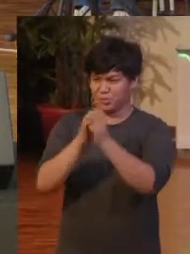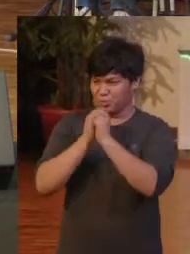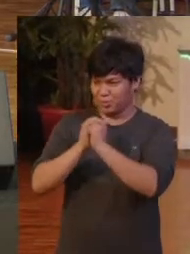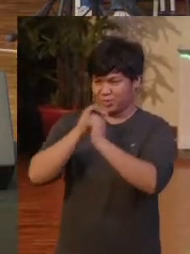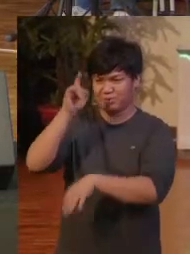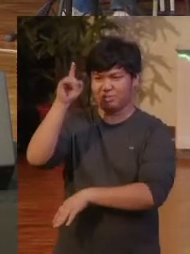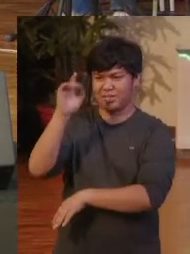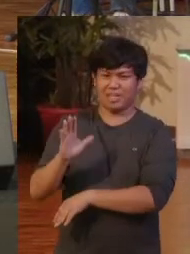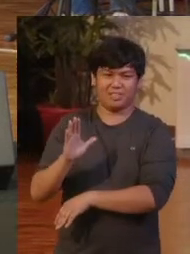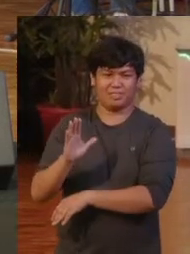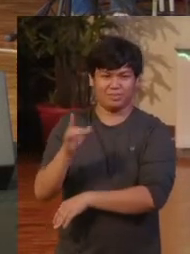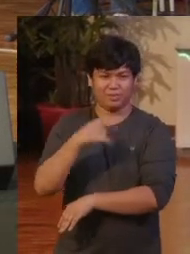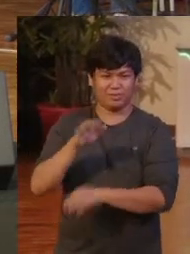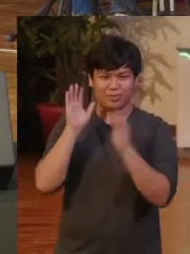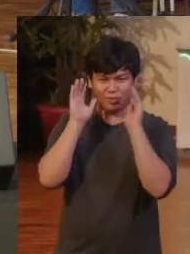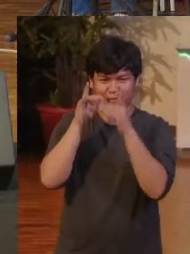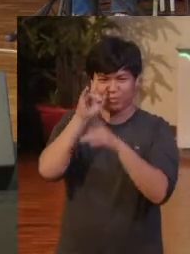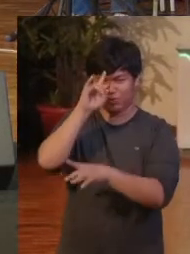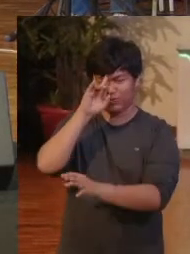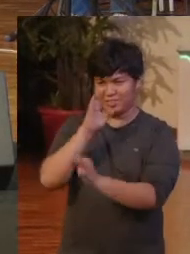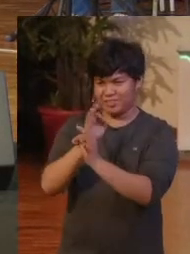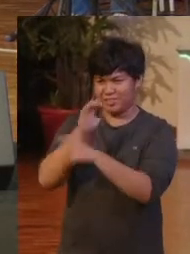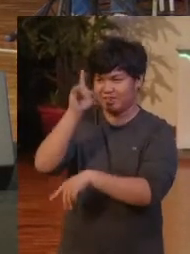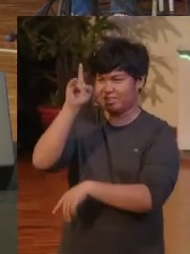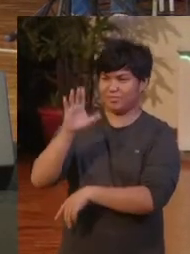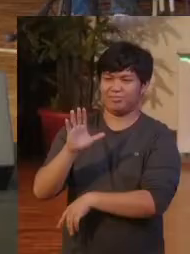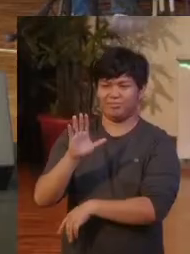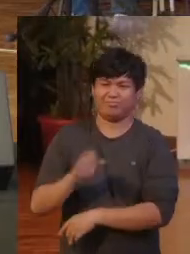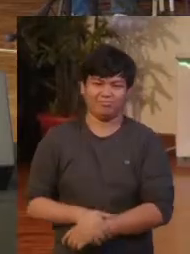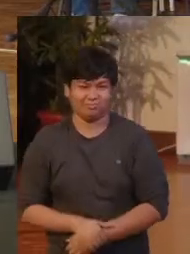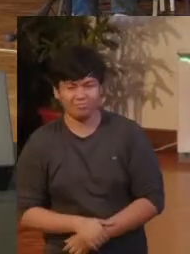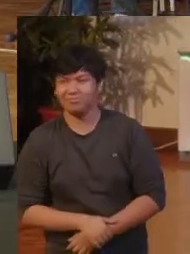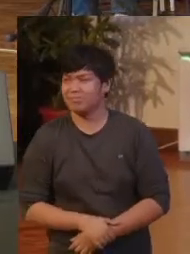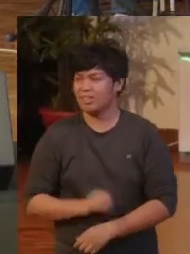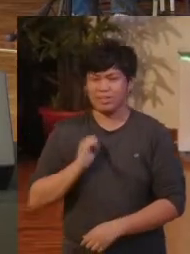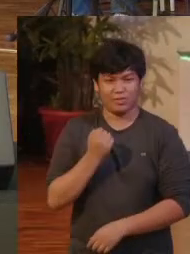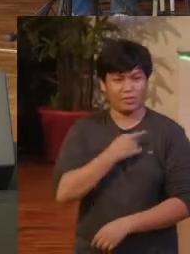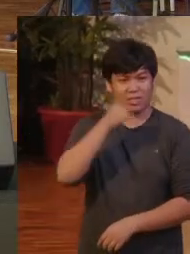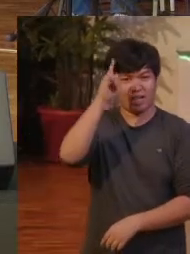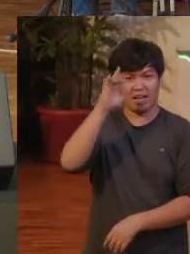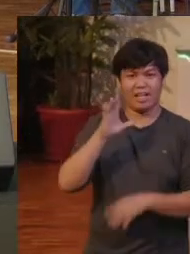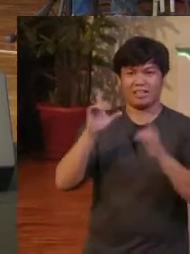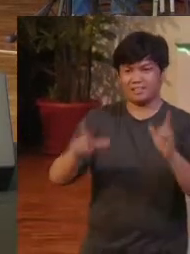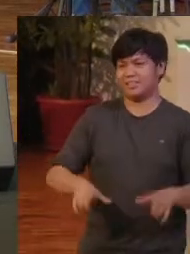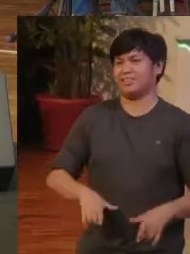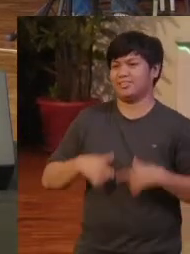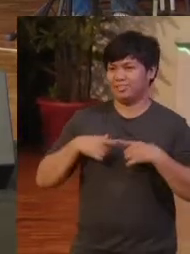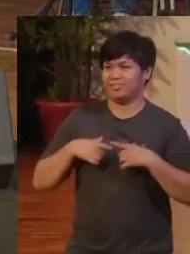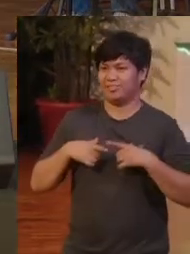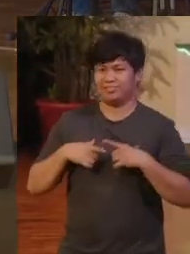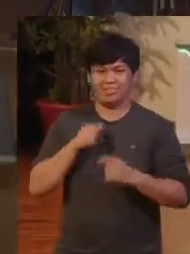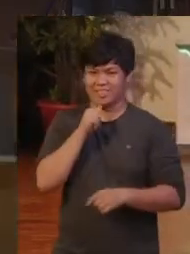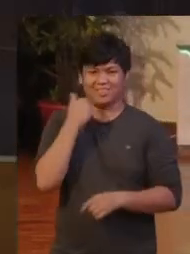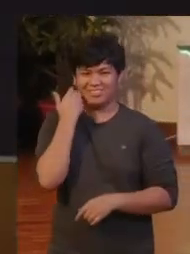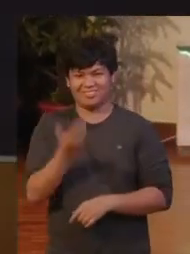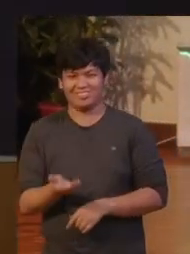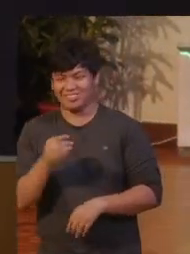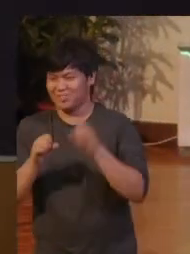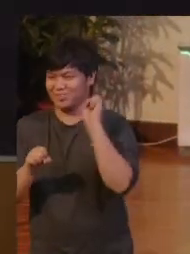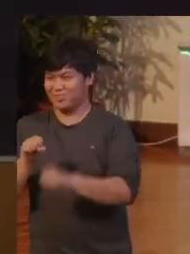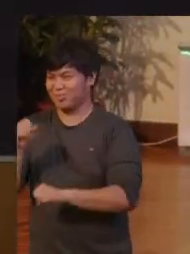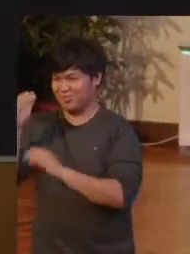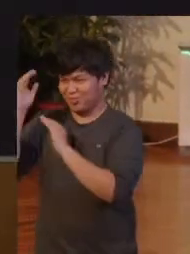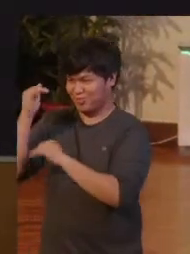natin ang katapatan at kadakilaan ng ating Diyos. Ang Diyos natin ay buhay. Kaya dapat makita rin sa ating